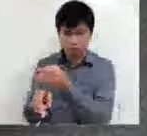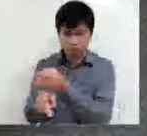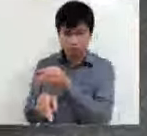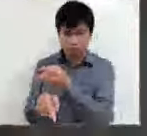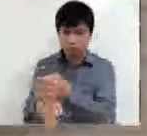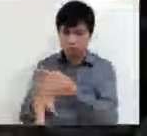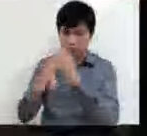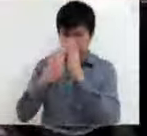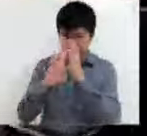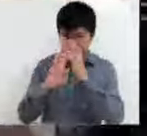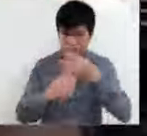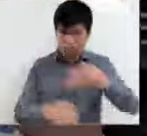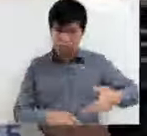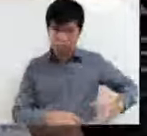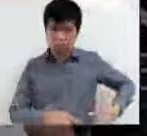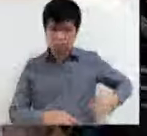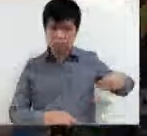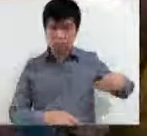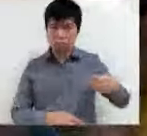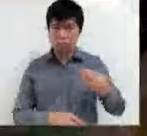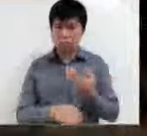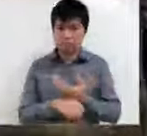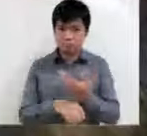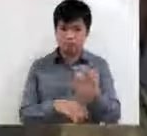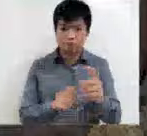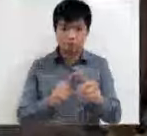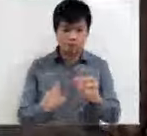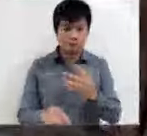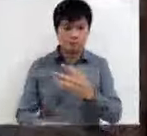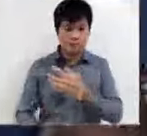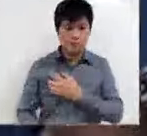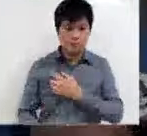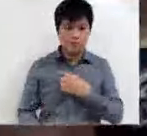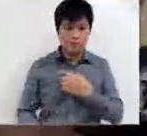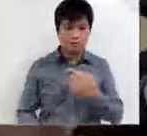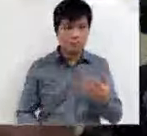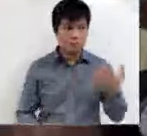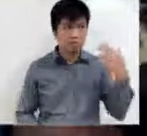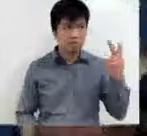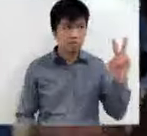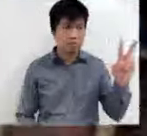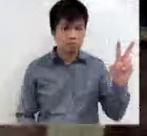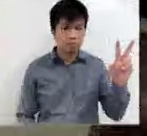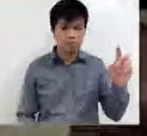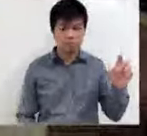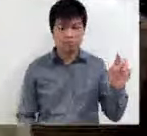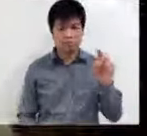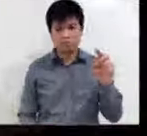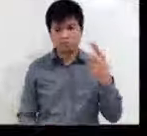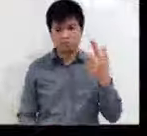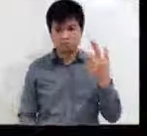mandurukot. Pero pagmamalaki ng PNP, kung nung nakaraang taon ay 2 hanggang 3 insidente ng pandurukot kada linggo